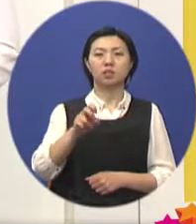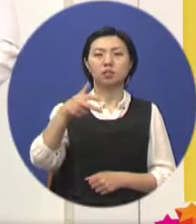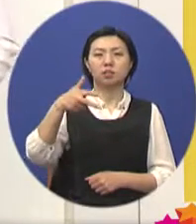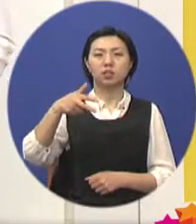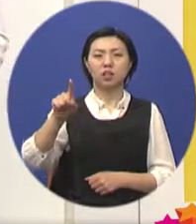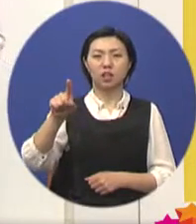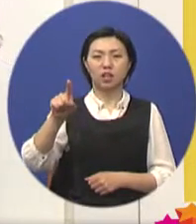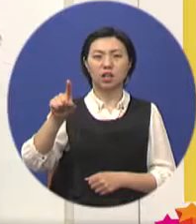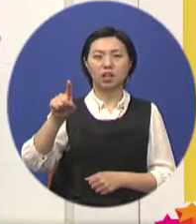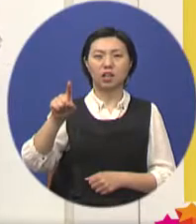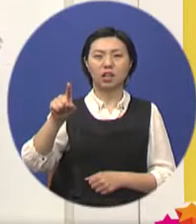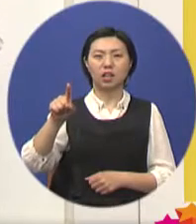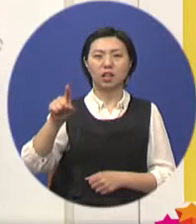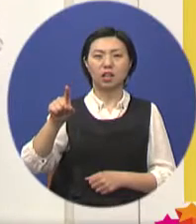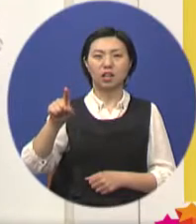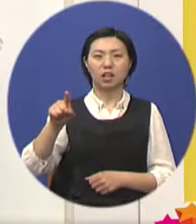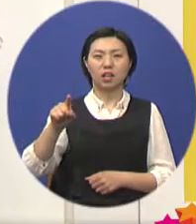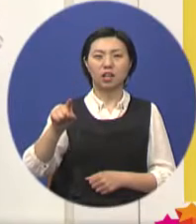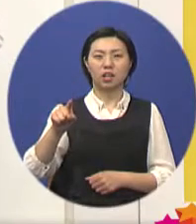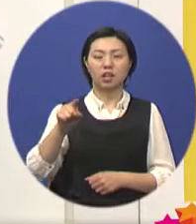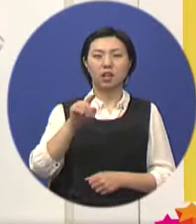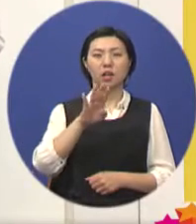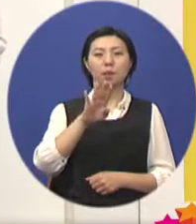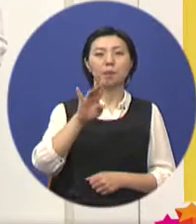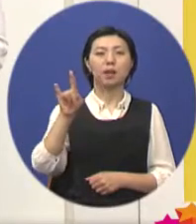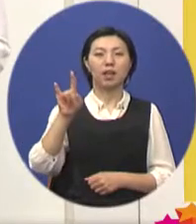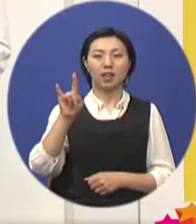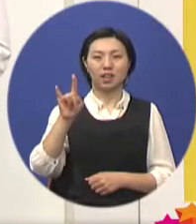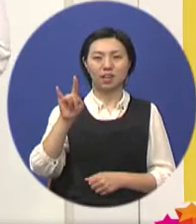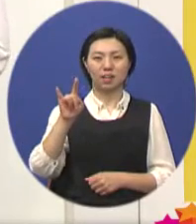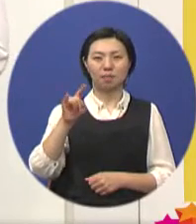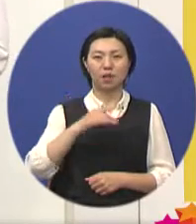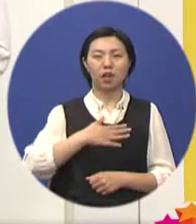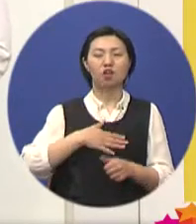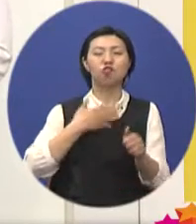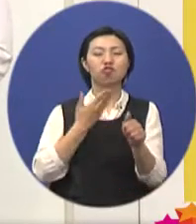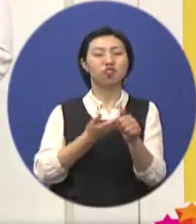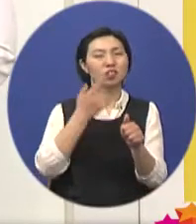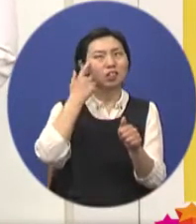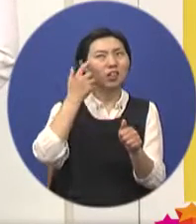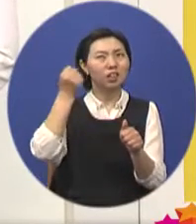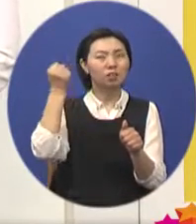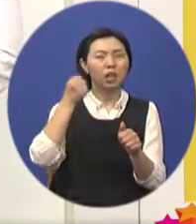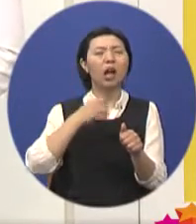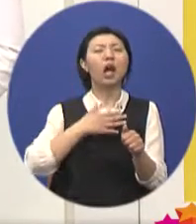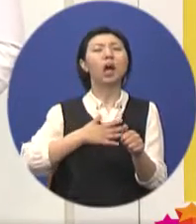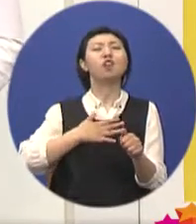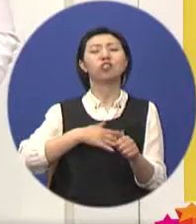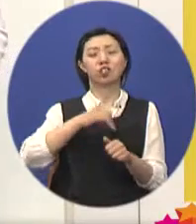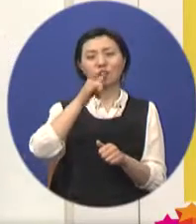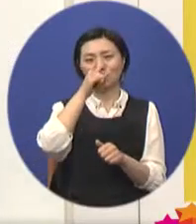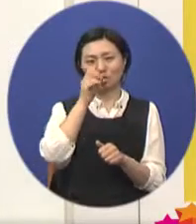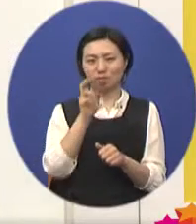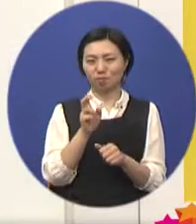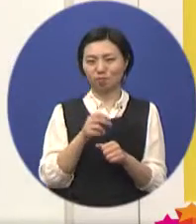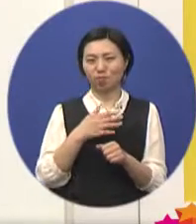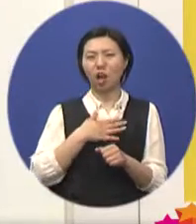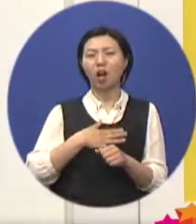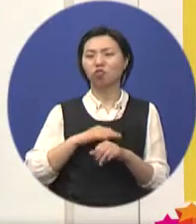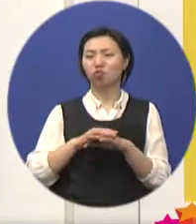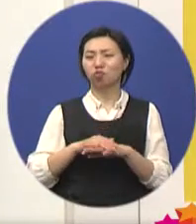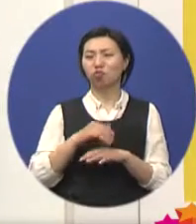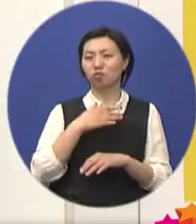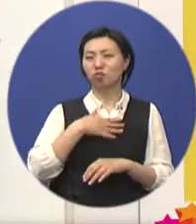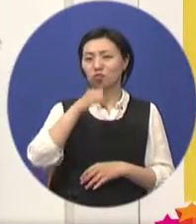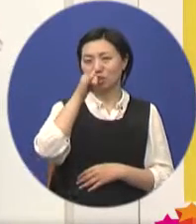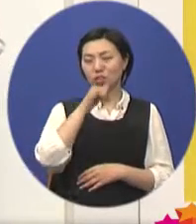다 얘기하면 어떡해요. 나 배씨만 가르쳐 주려고 그랬는데. 몰랐었죠? 몰랐어요. 잊어버렸죠? 알고 있었어요? 알고 있었죠. 아, 맞아요. 진짜.